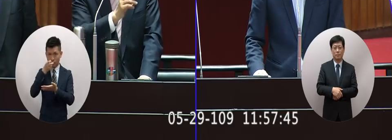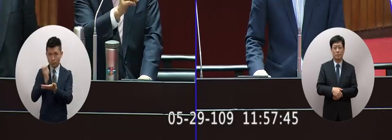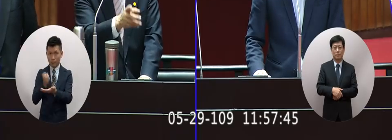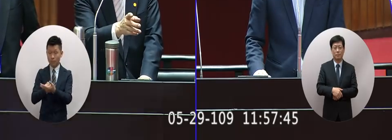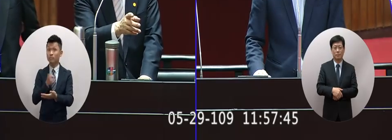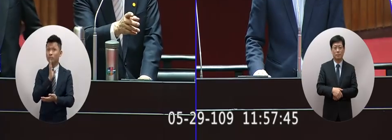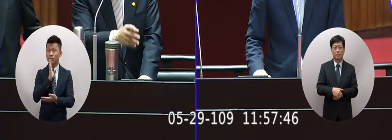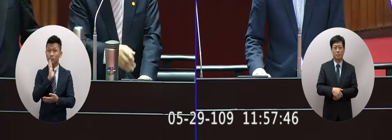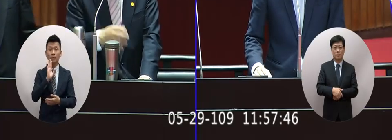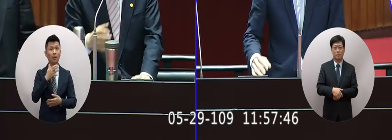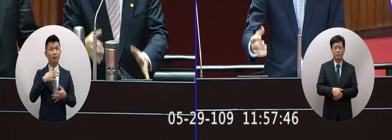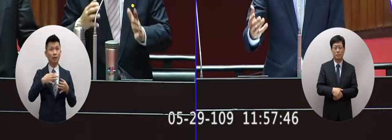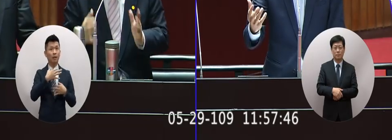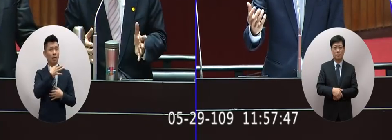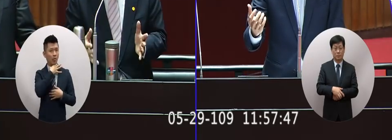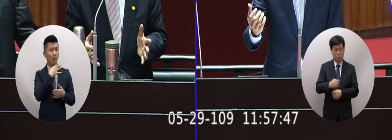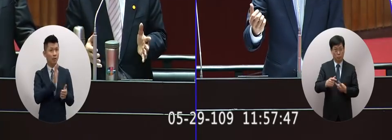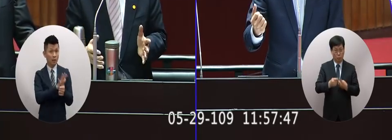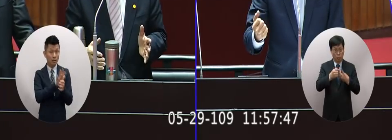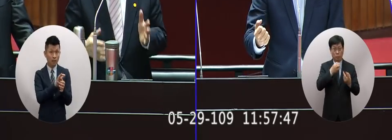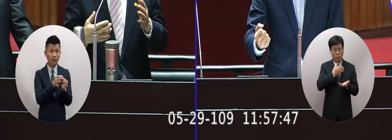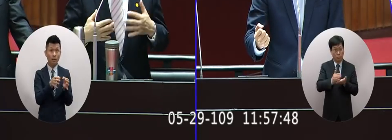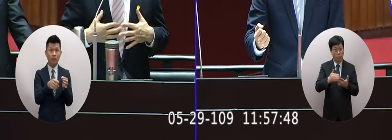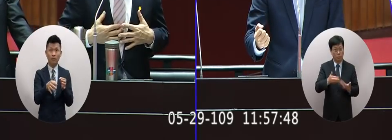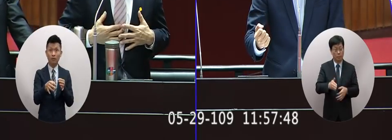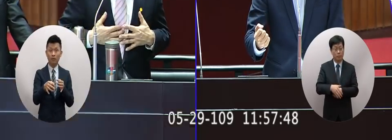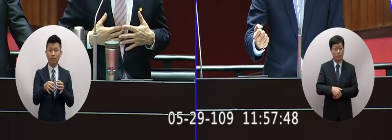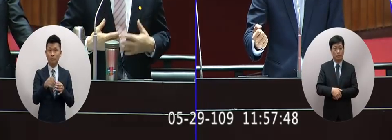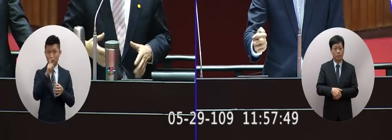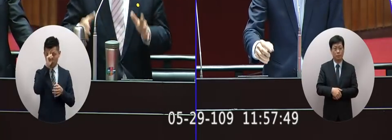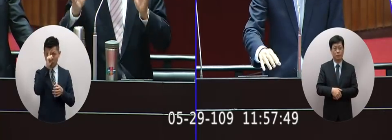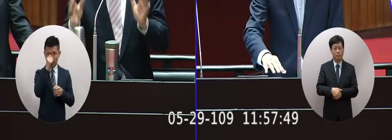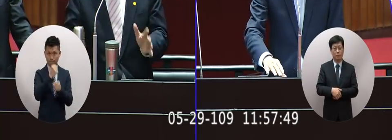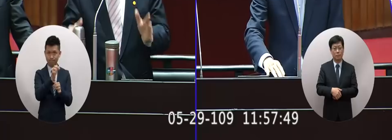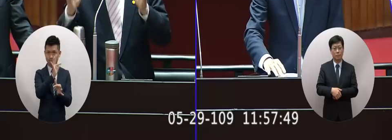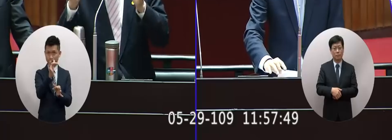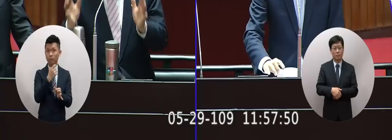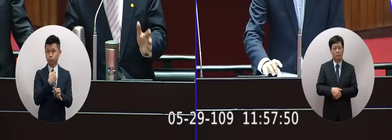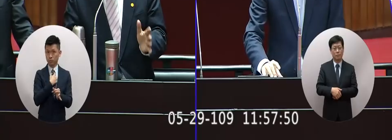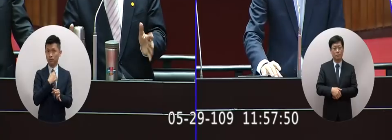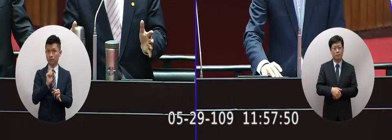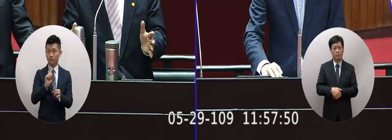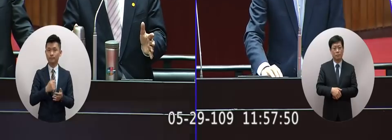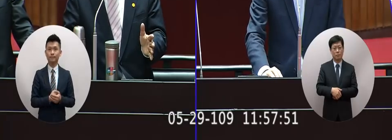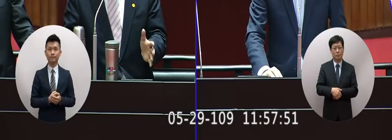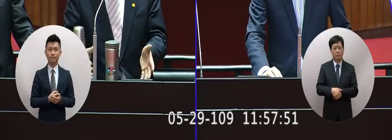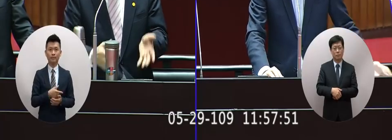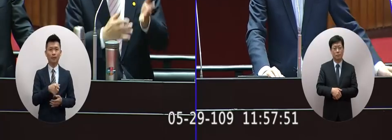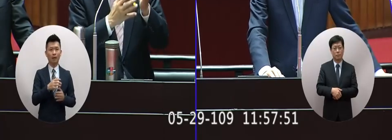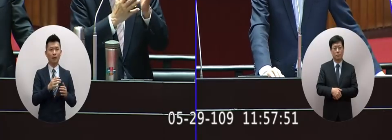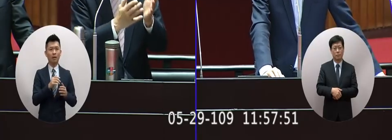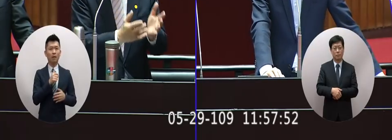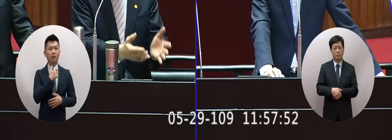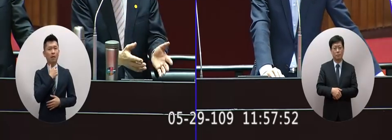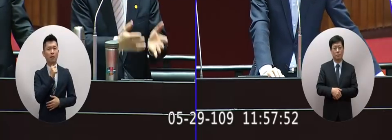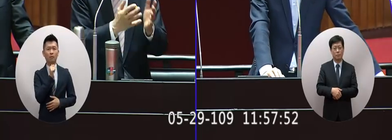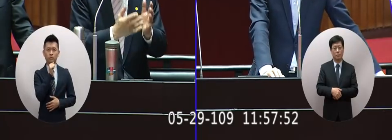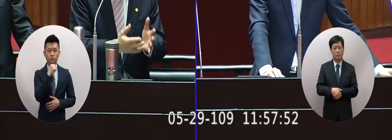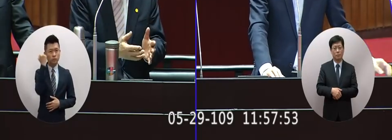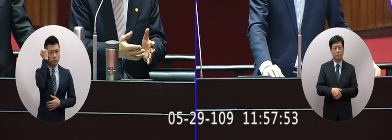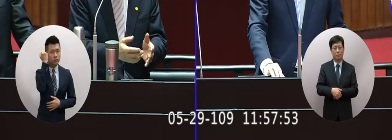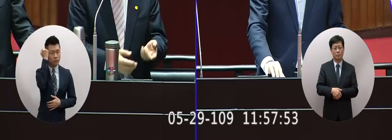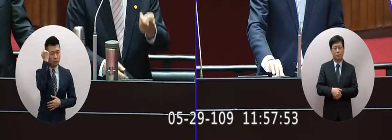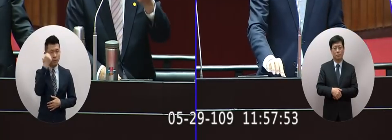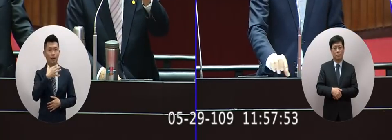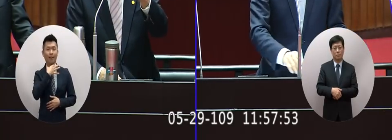对于纾困，我们就是希望做到，就是真正需要的人有得到